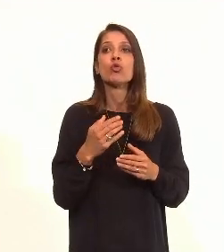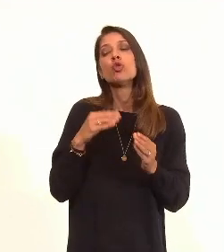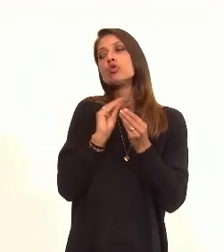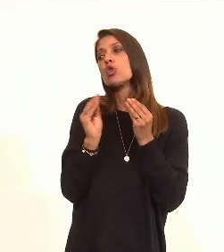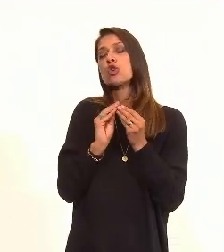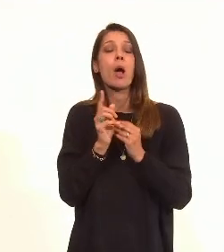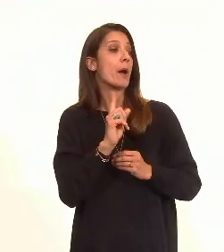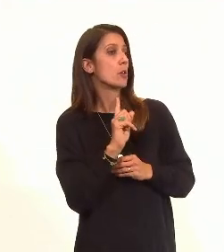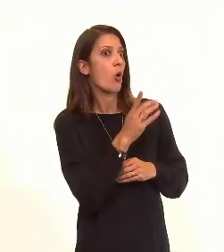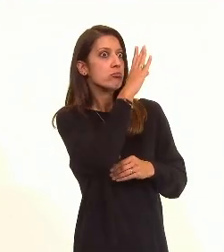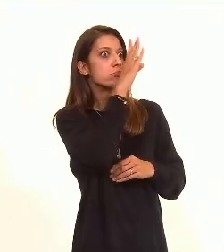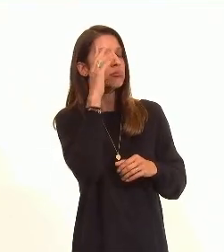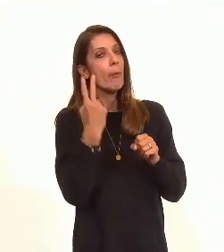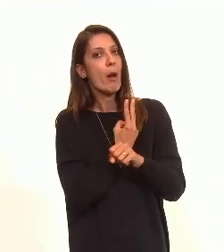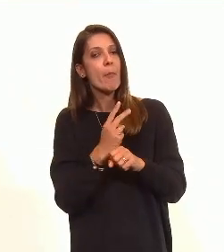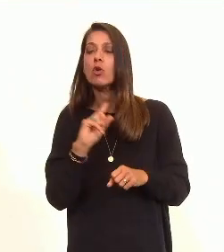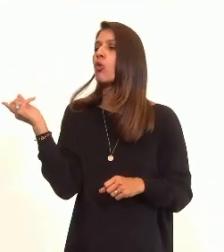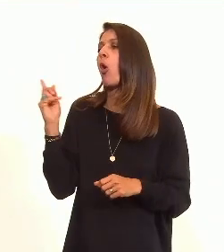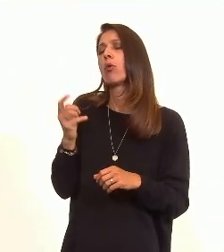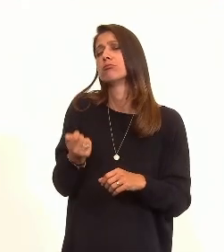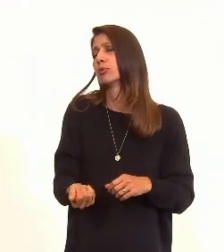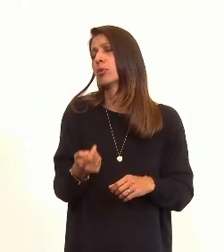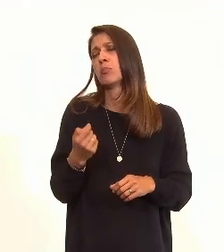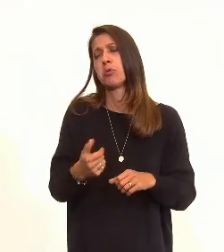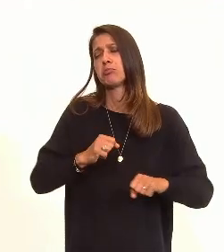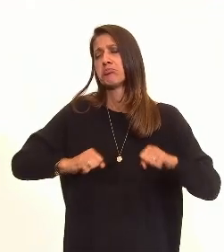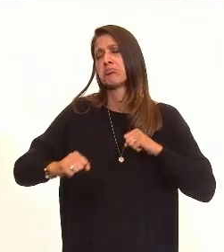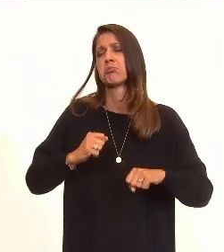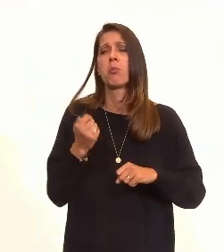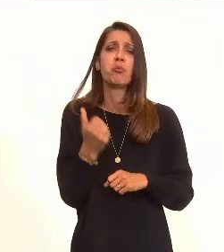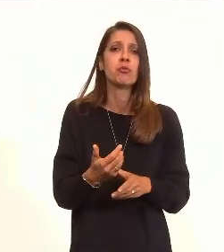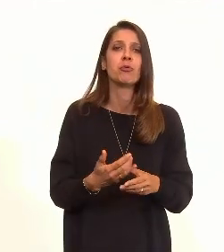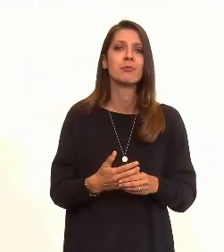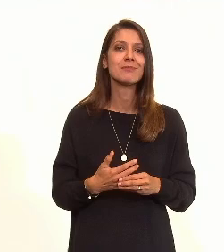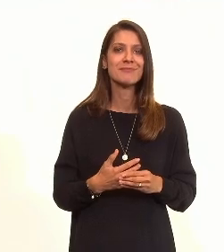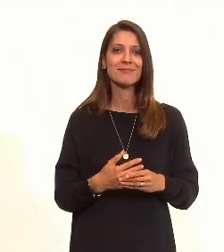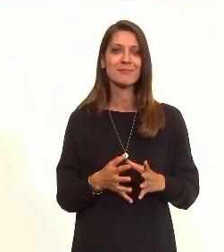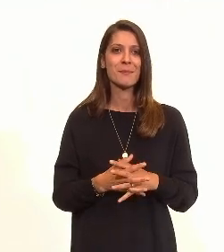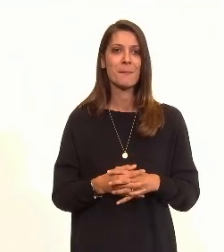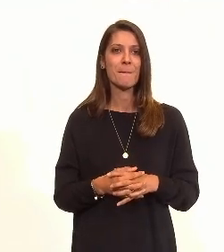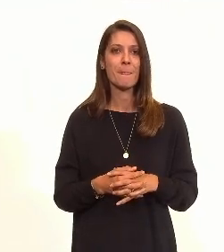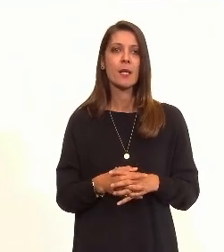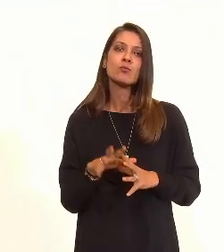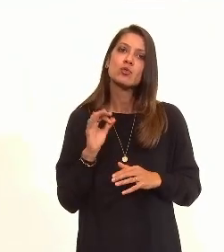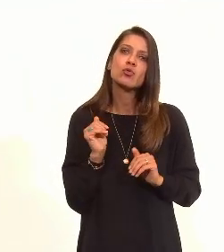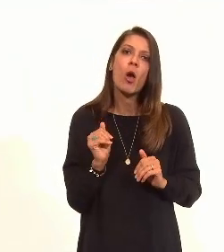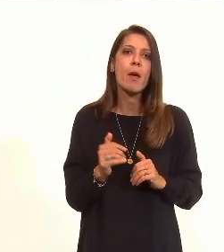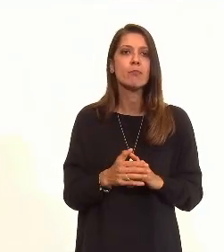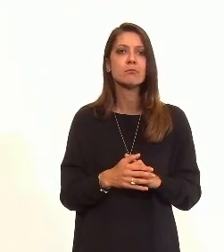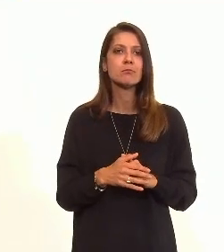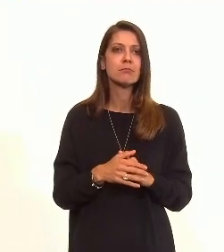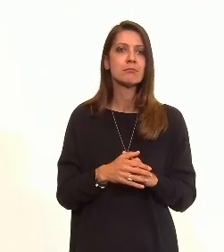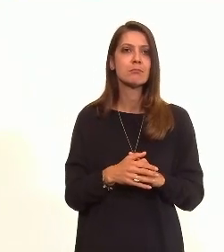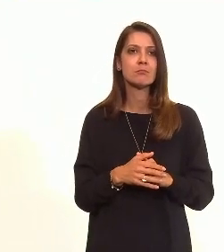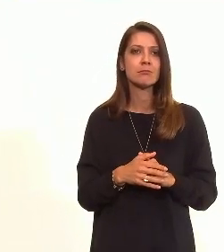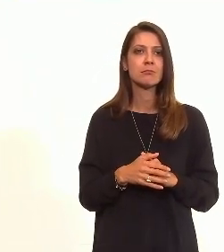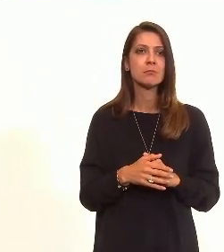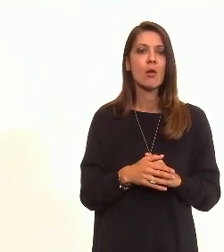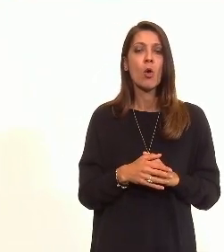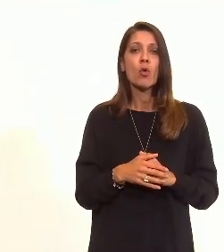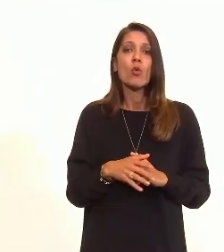Ça fait pas mal tout de même. Non, très peu, disons, très peu. Ça occupe un peu. Pas